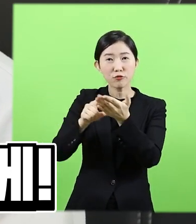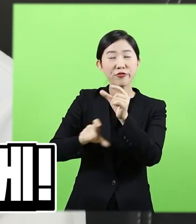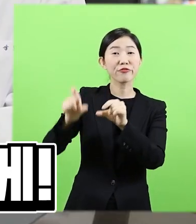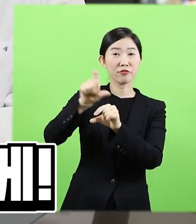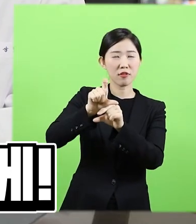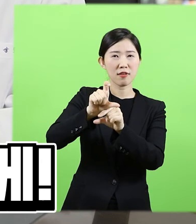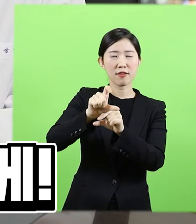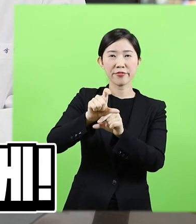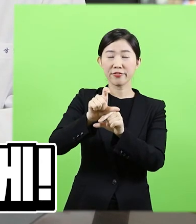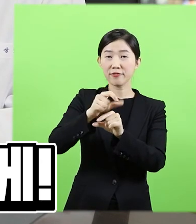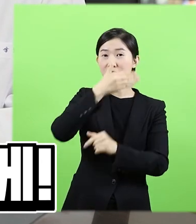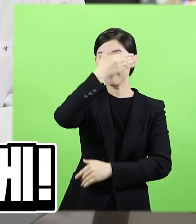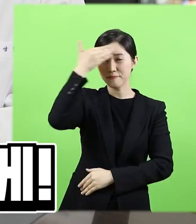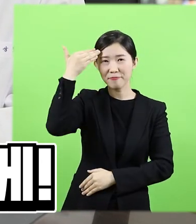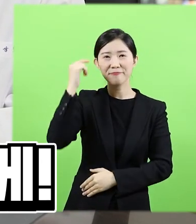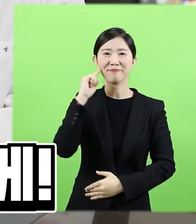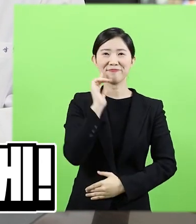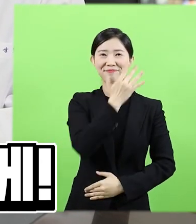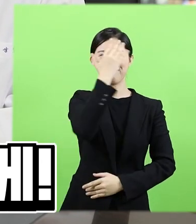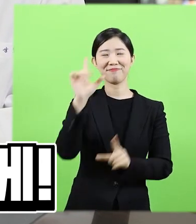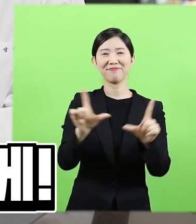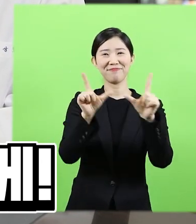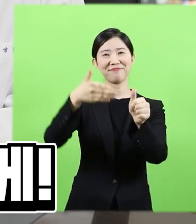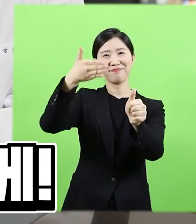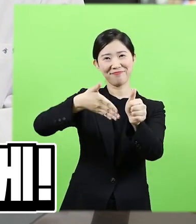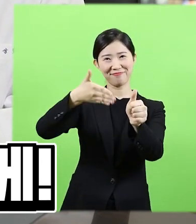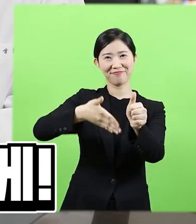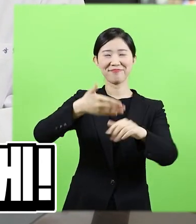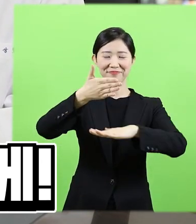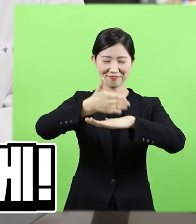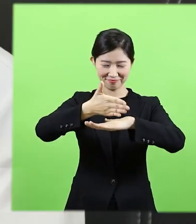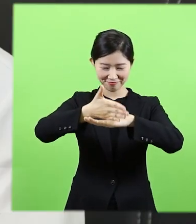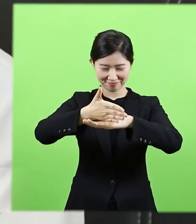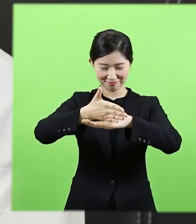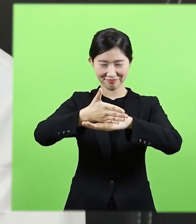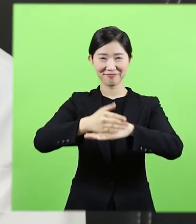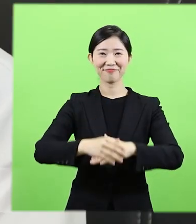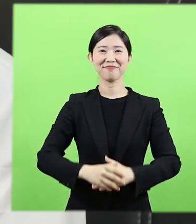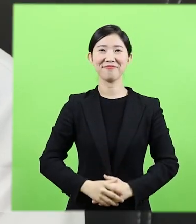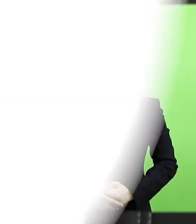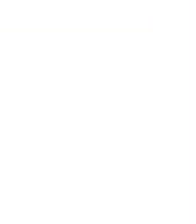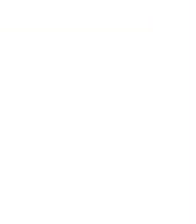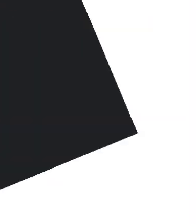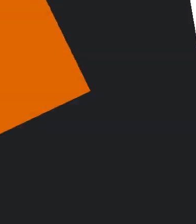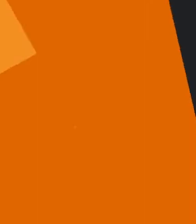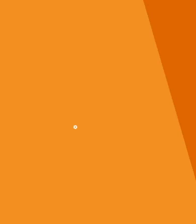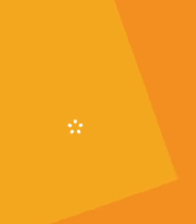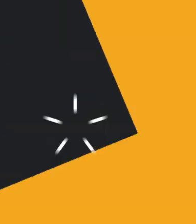시행하셔서 젊게 사시고 아름답게 사시기를 부탁드립니다. 감사합니다.